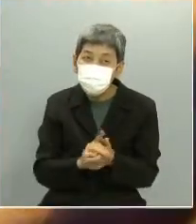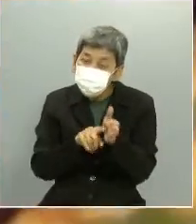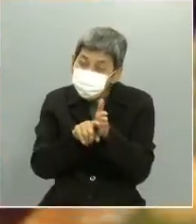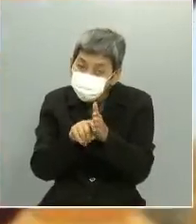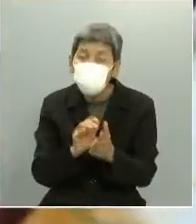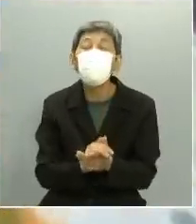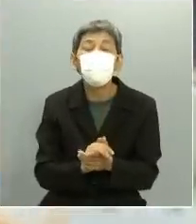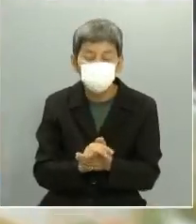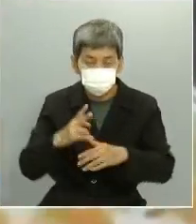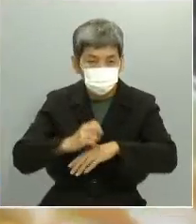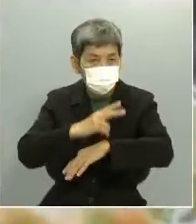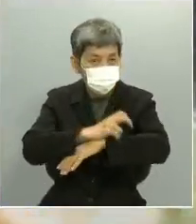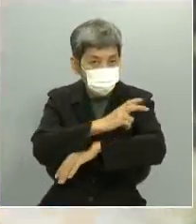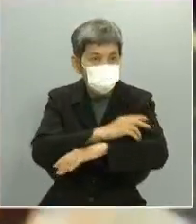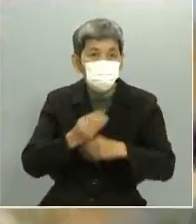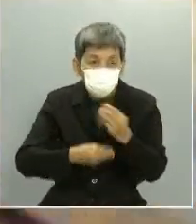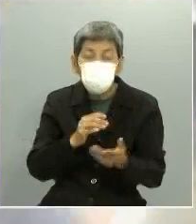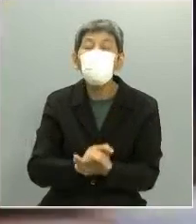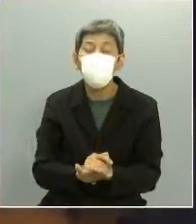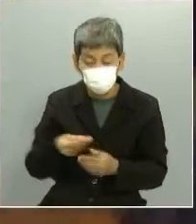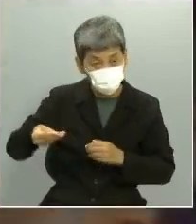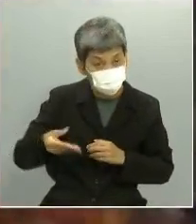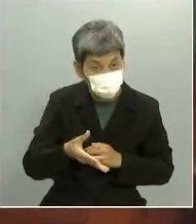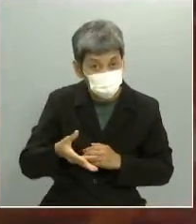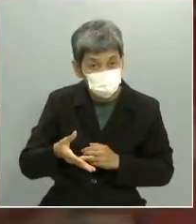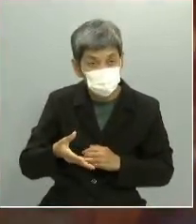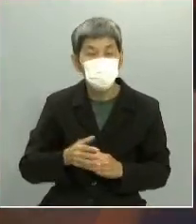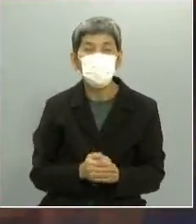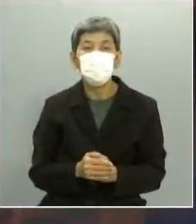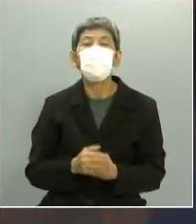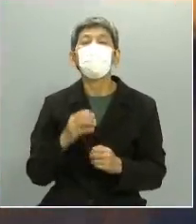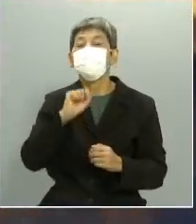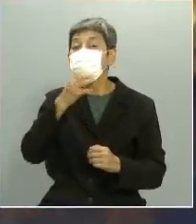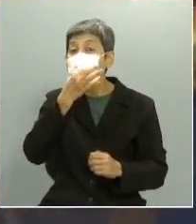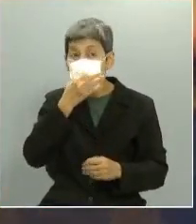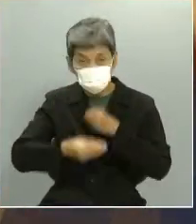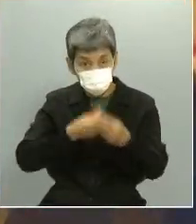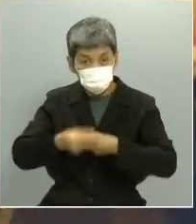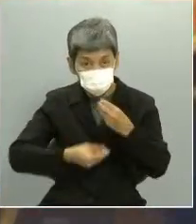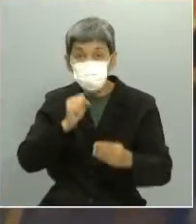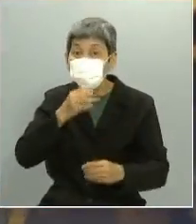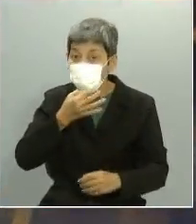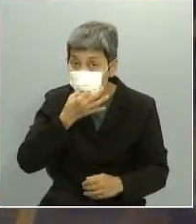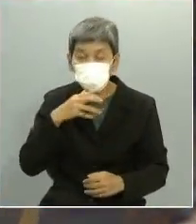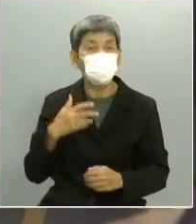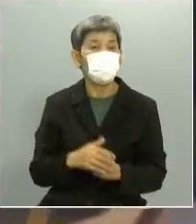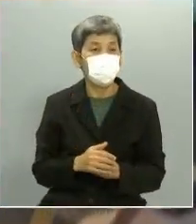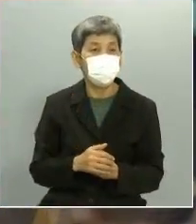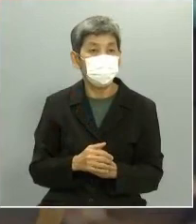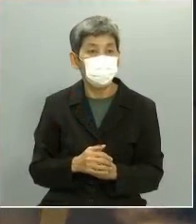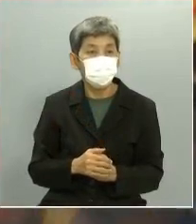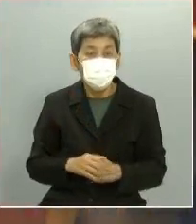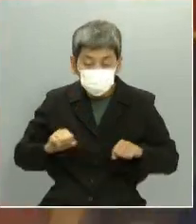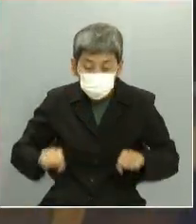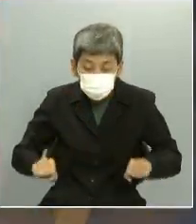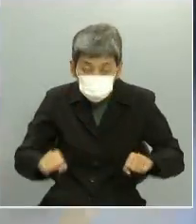ผม กระแตง อะไรเกี๊ยวทอดครับ เกี๊ยวทอด ครับ โอ้มาจากไหนเนี่ย มาจากสมุทรสาครอ ะไรขายดี ผมมาจากสมุทรสาครเลยกัน ขี่รถไปจากสมุทรสาครเลย ครับผ